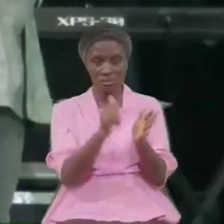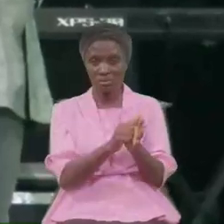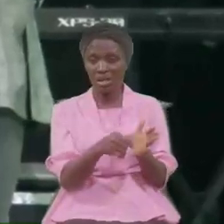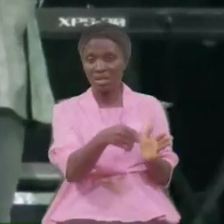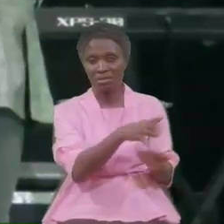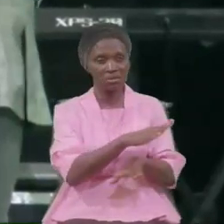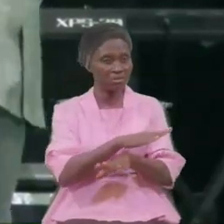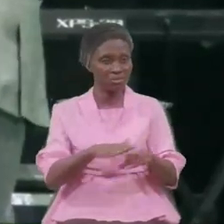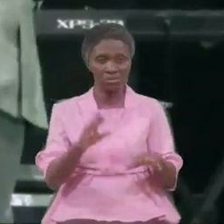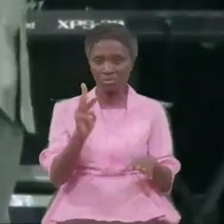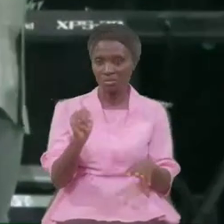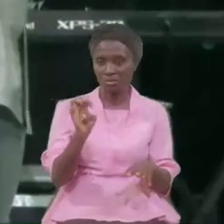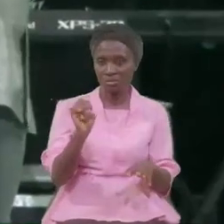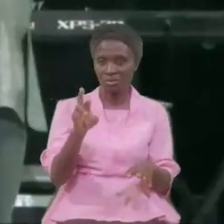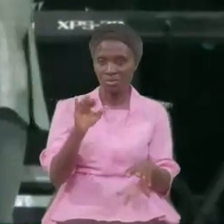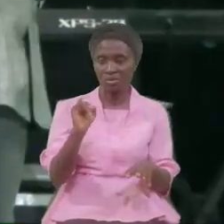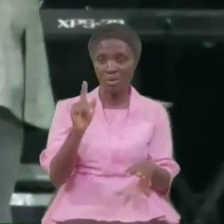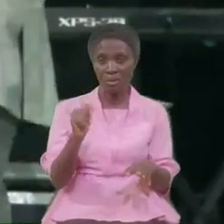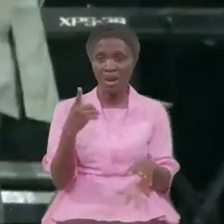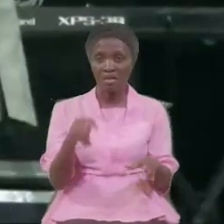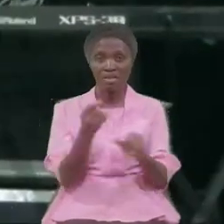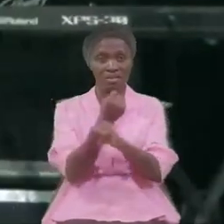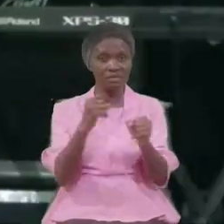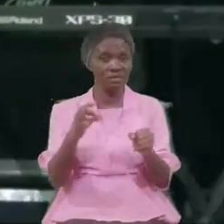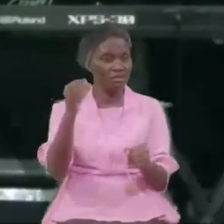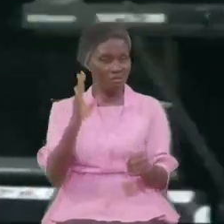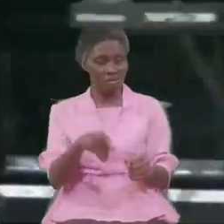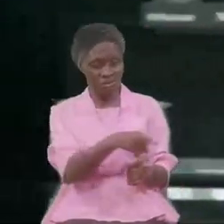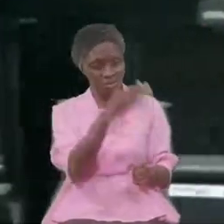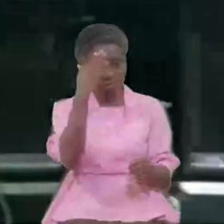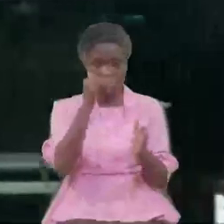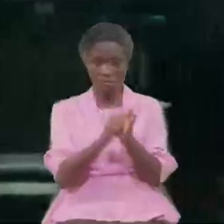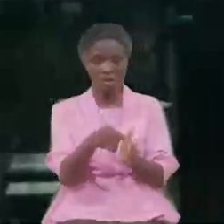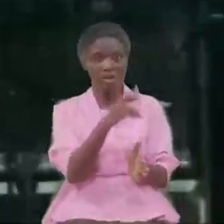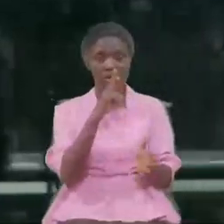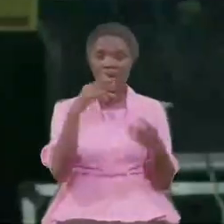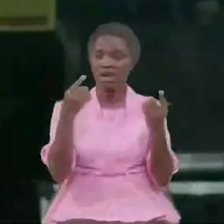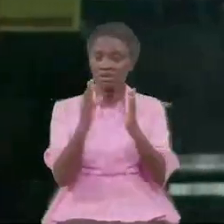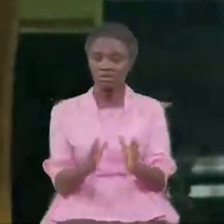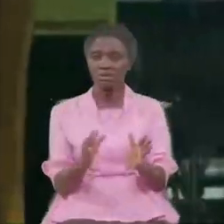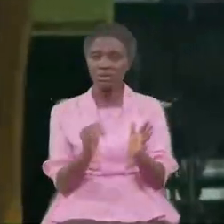pas le salut de Dieu. Le pécheur se reconnaît pécheur.